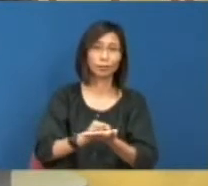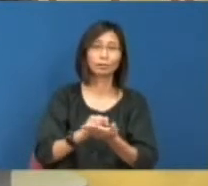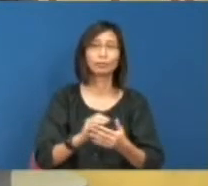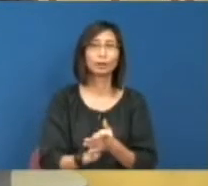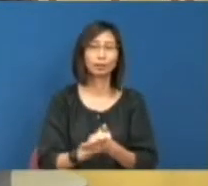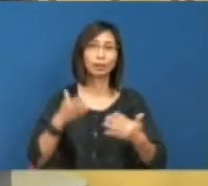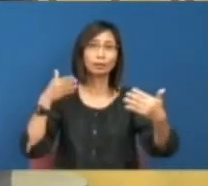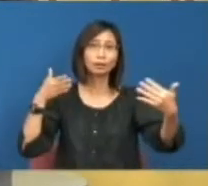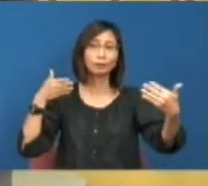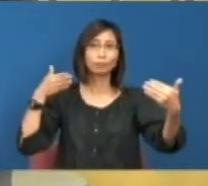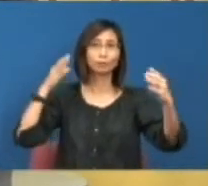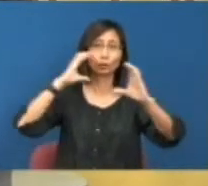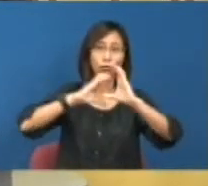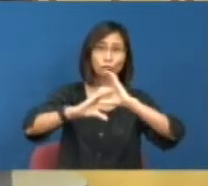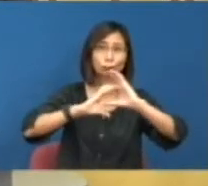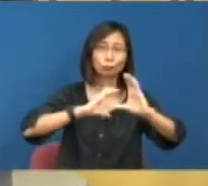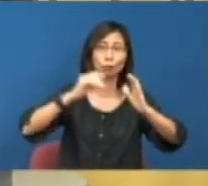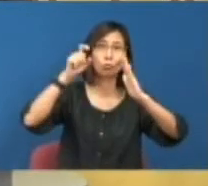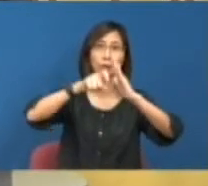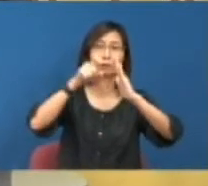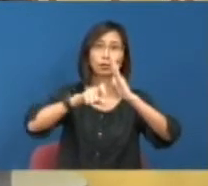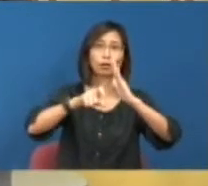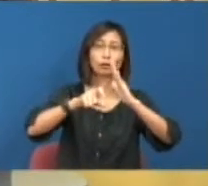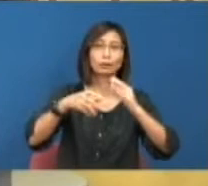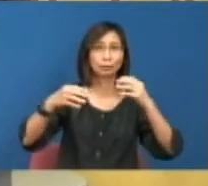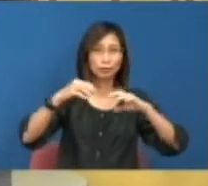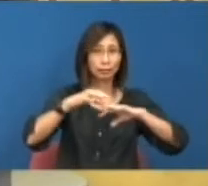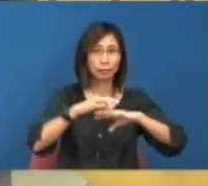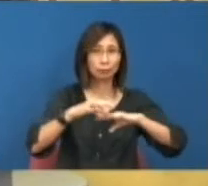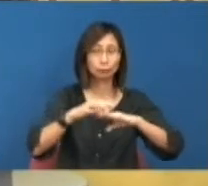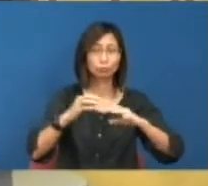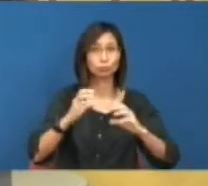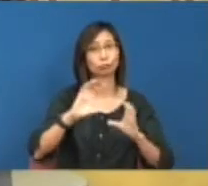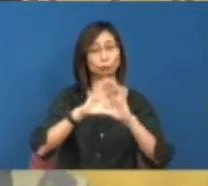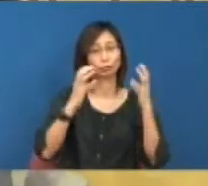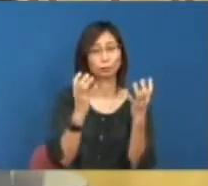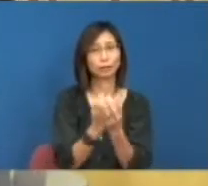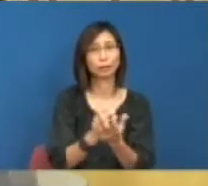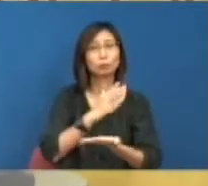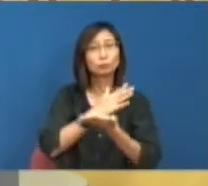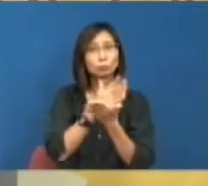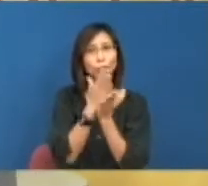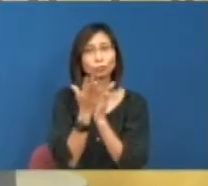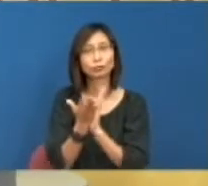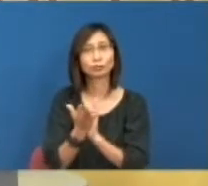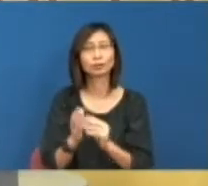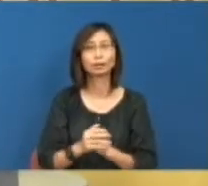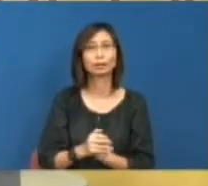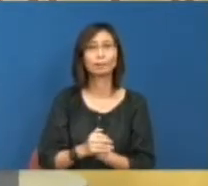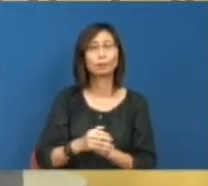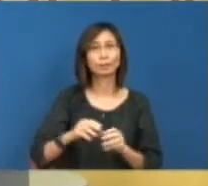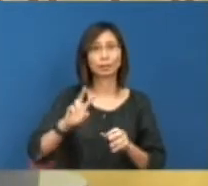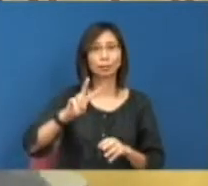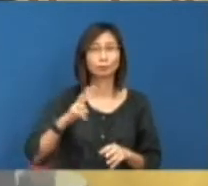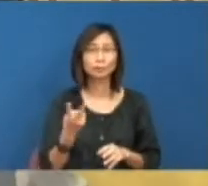個銀行家同埋形形色色嘅金融機構咧，係盡量將我哋嘅財富咧係資產化、股票